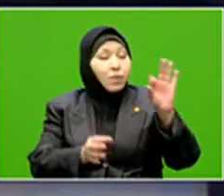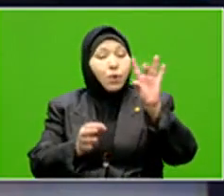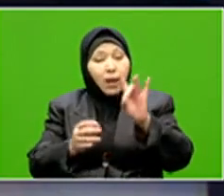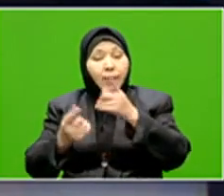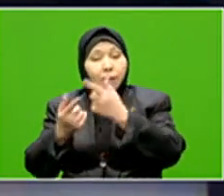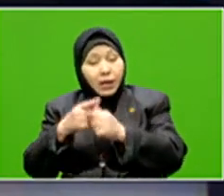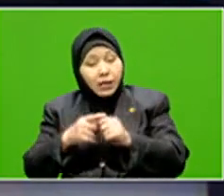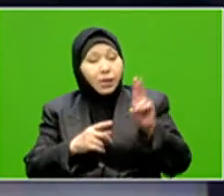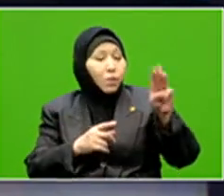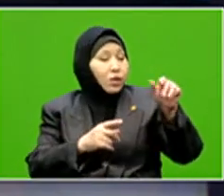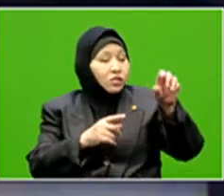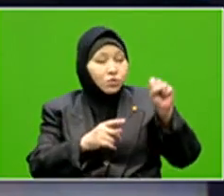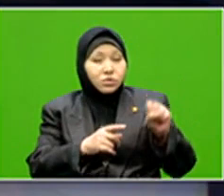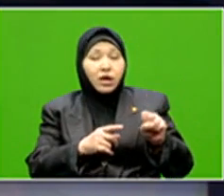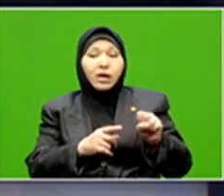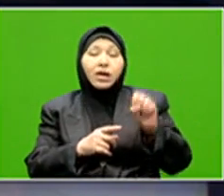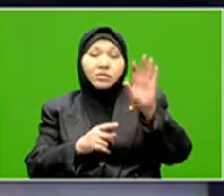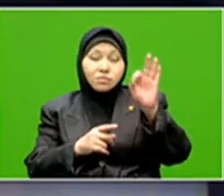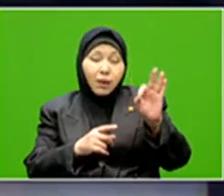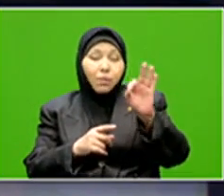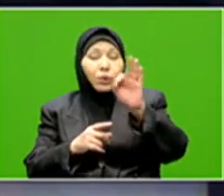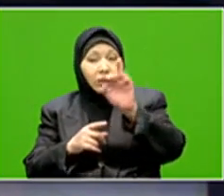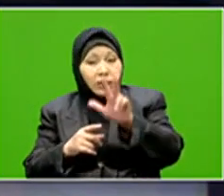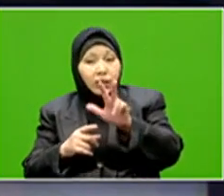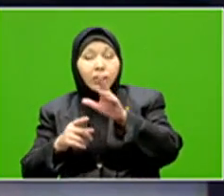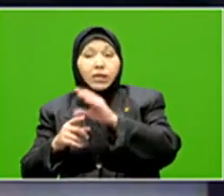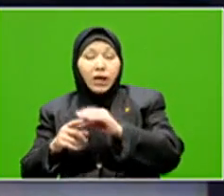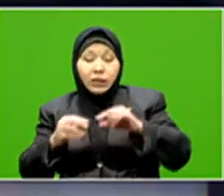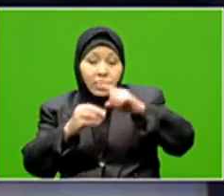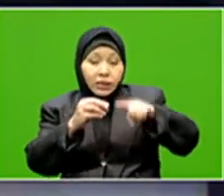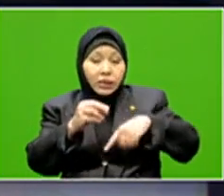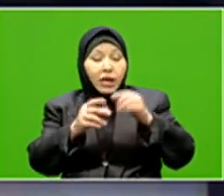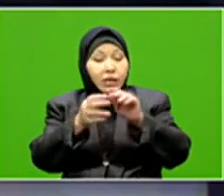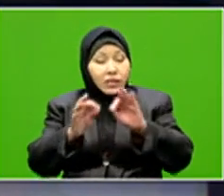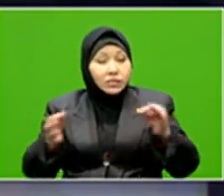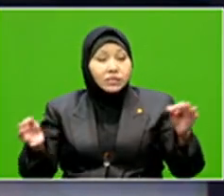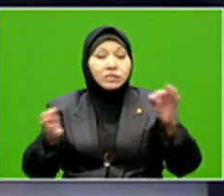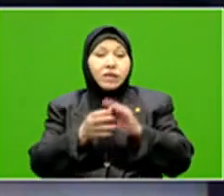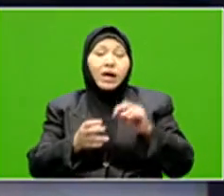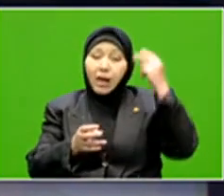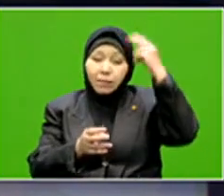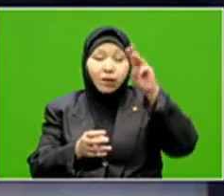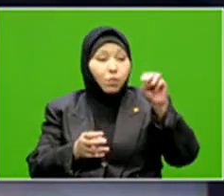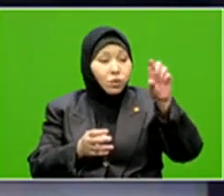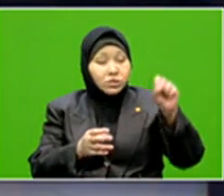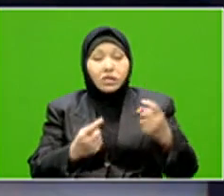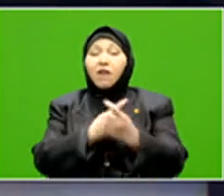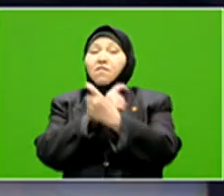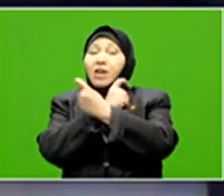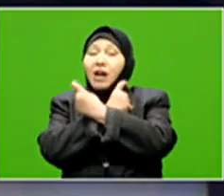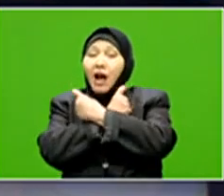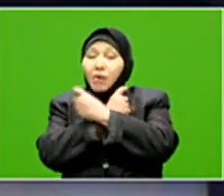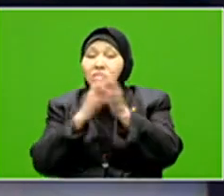halaman 233 tentang kisah Nabi Musa, dan Allah menceritakan tentang Fir'aun, di mana maksudnya